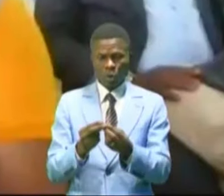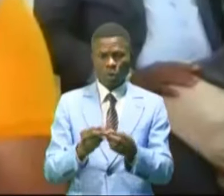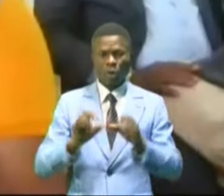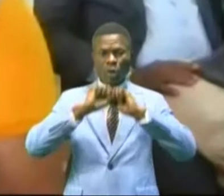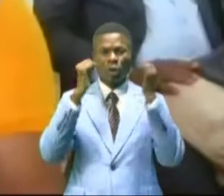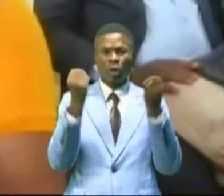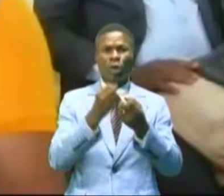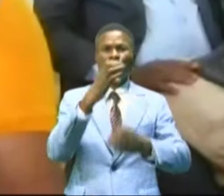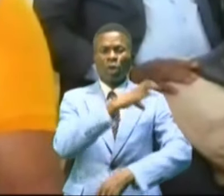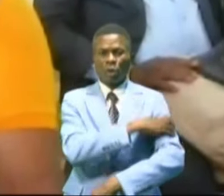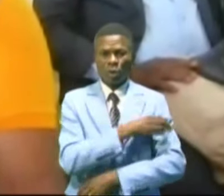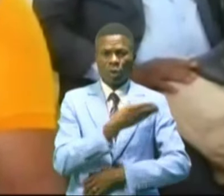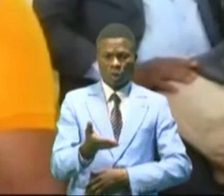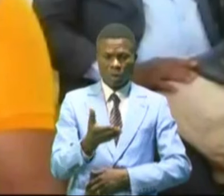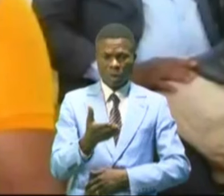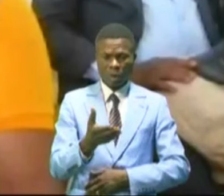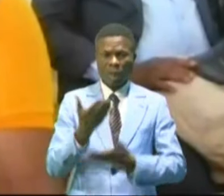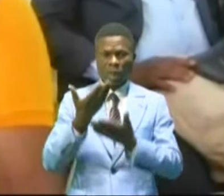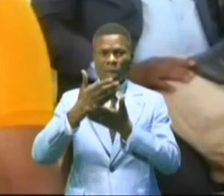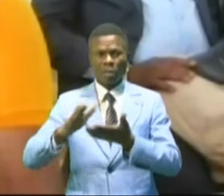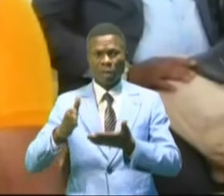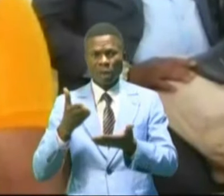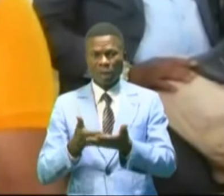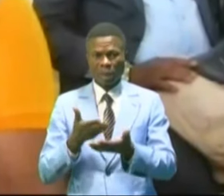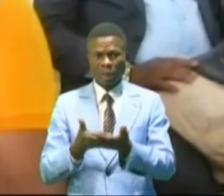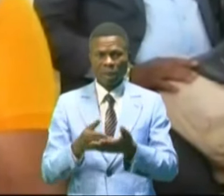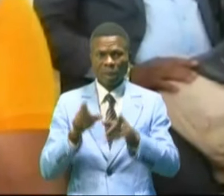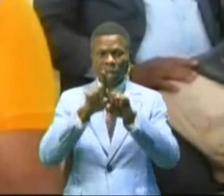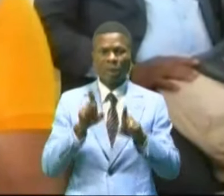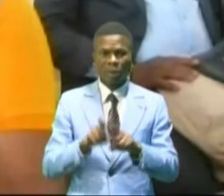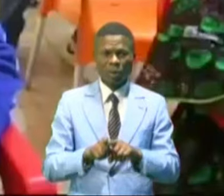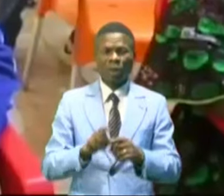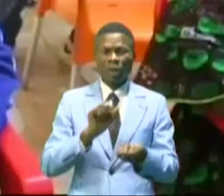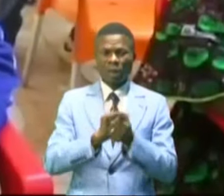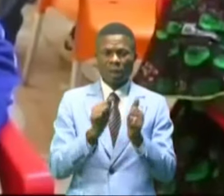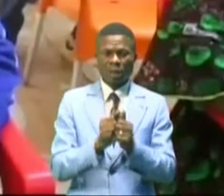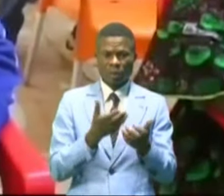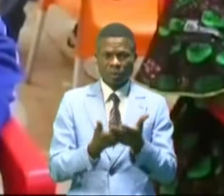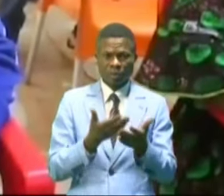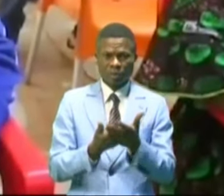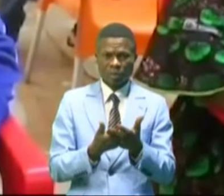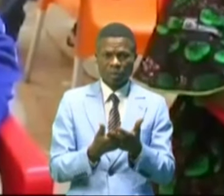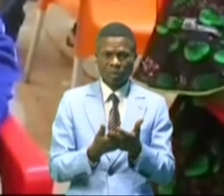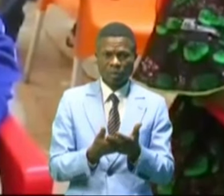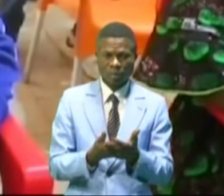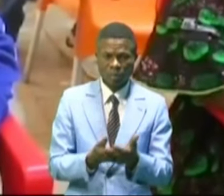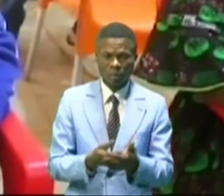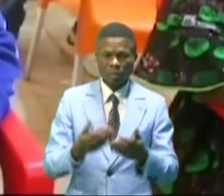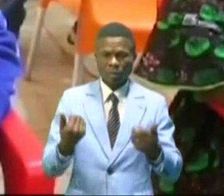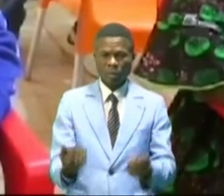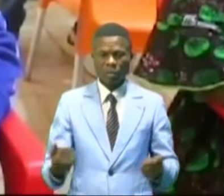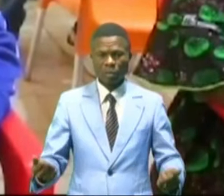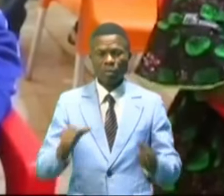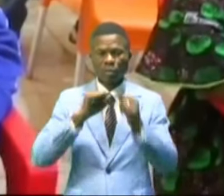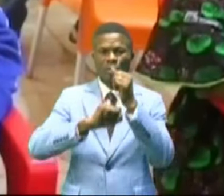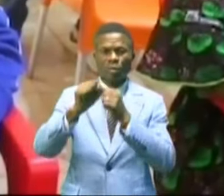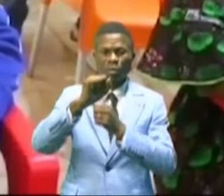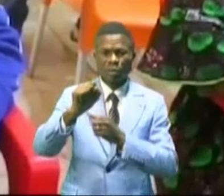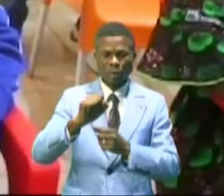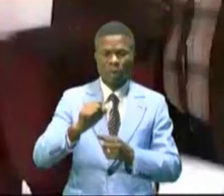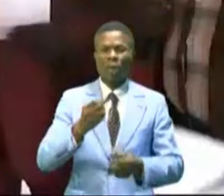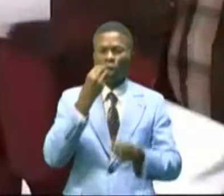société civile, branches, santé de reproduction, la mère, l'enfant nouveau-né, l'adolescent et la promotion de la